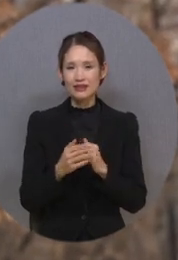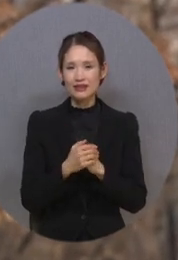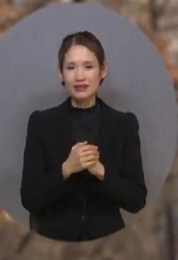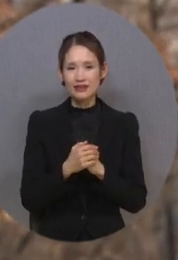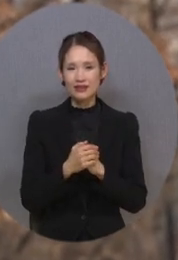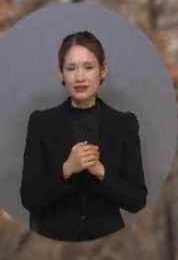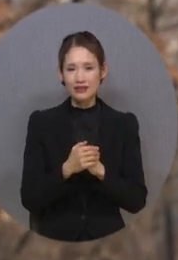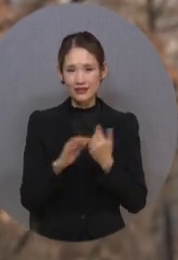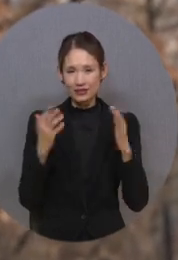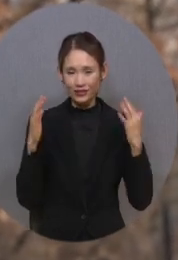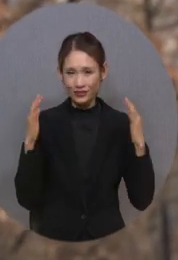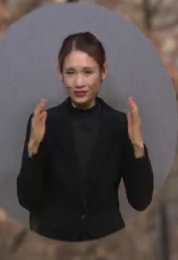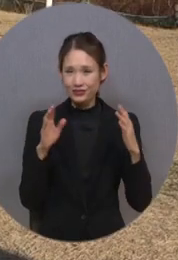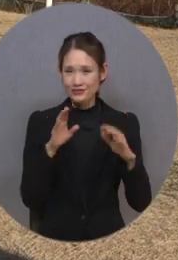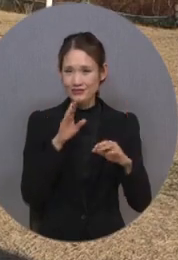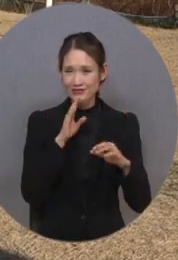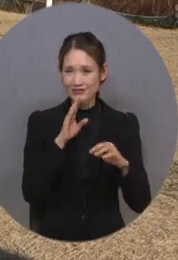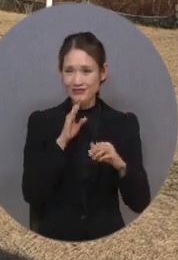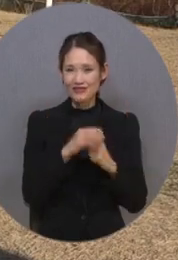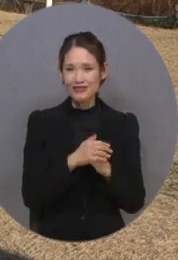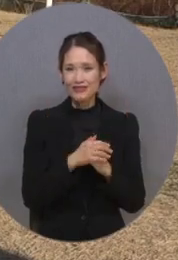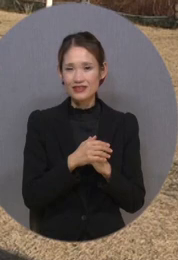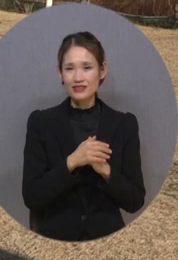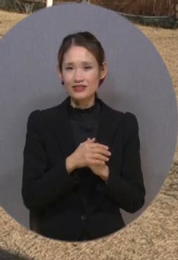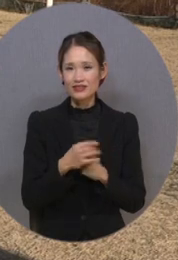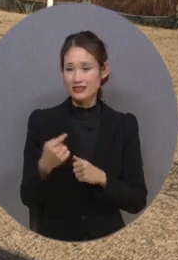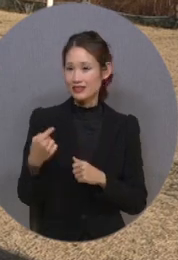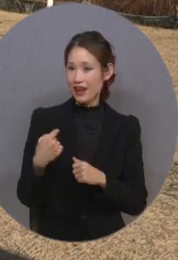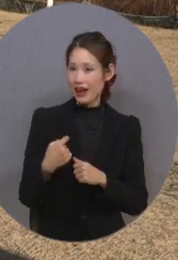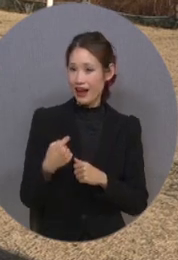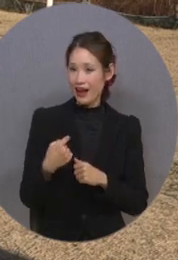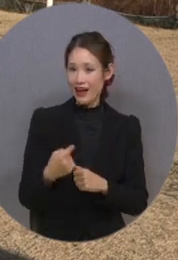와, 진짜 저한테요?